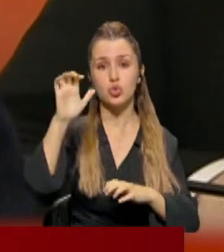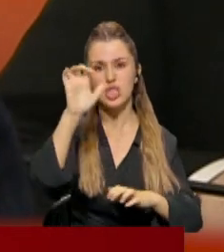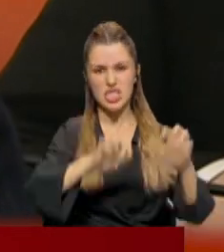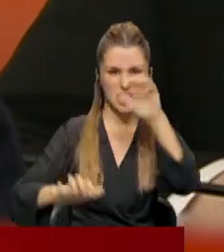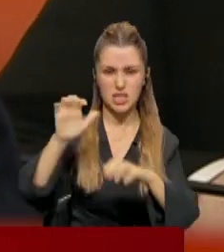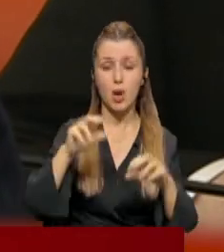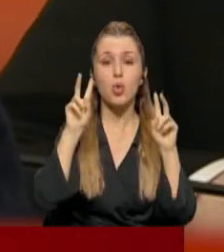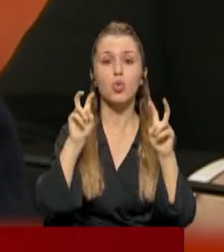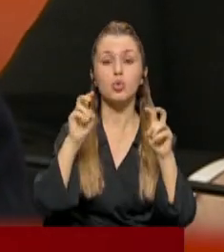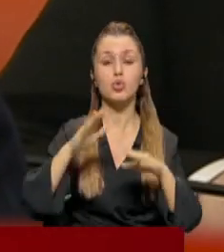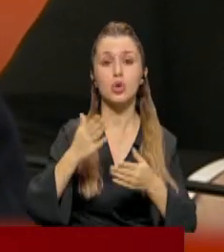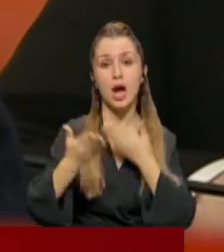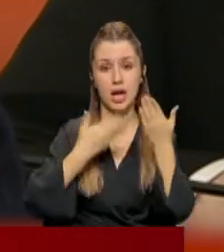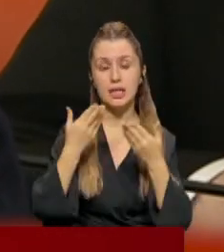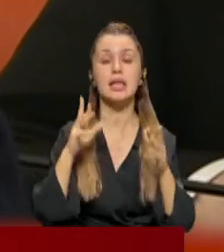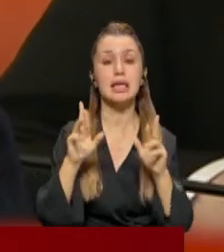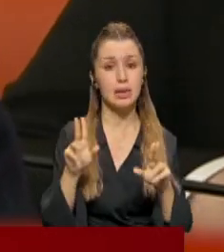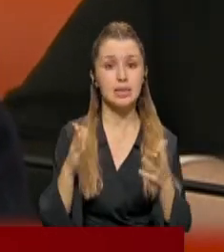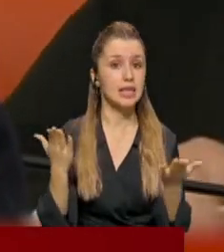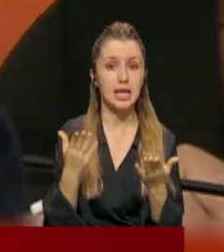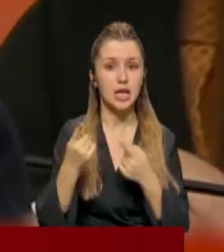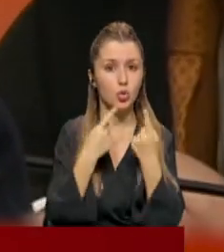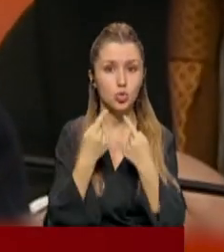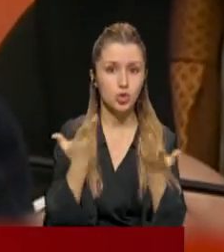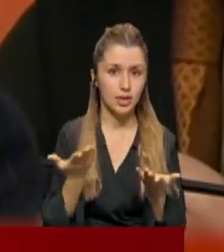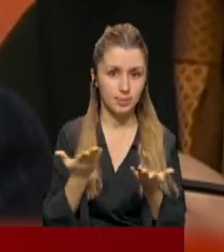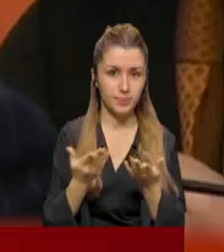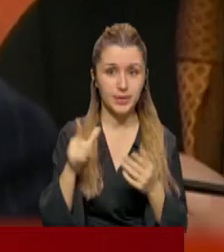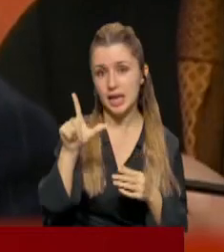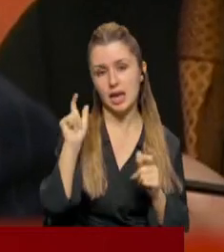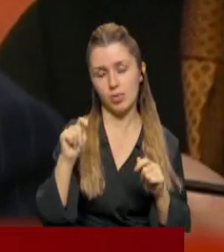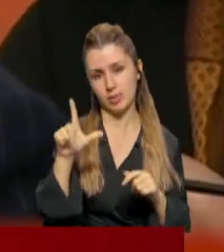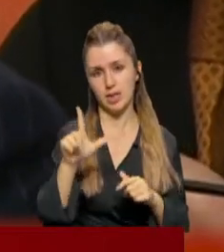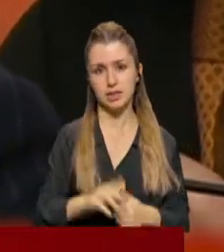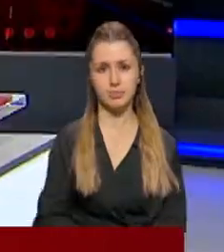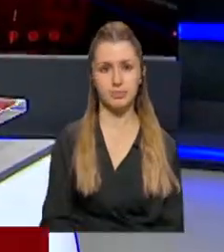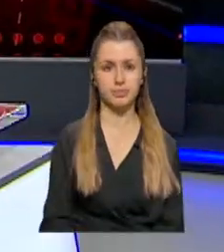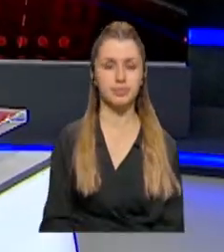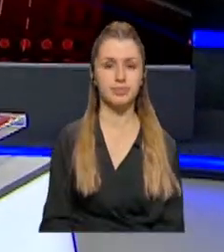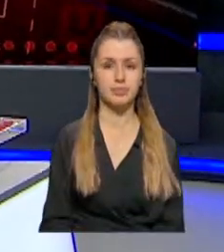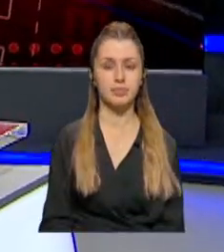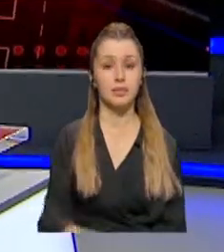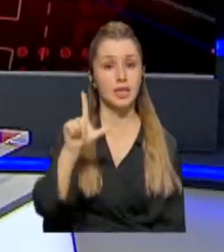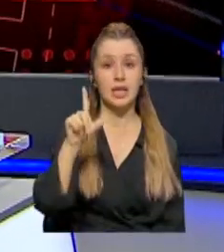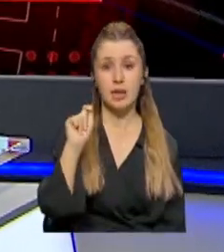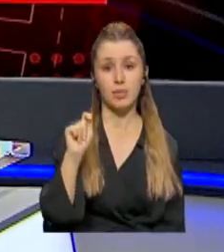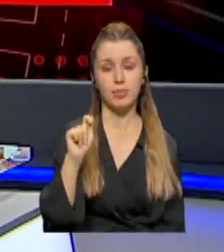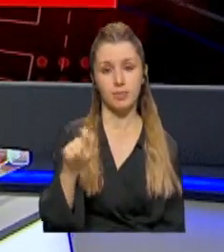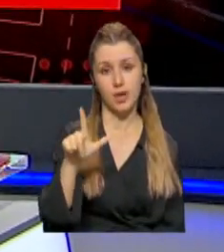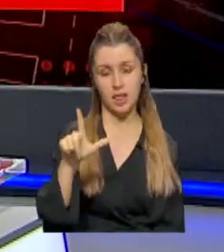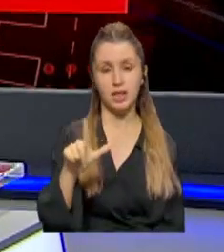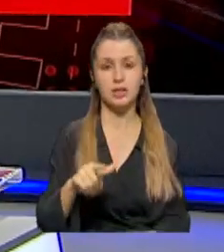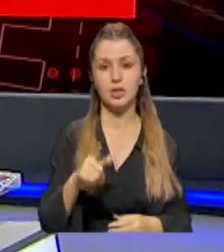konusu anlatılan gibi ise neyini konuşalım, gereği yapılmalı. Gereği yapılmalı,